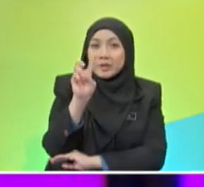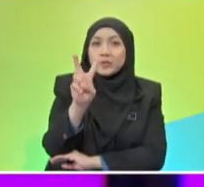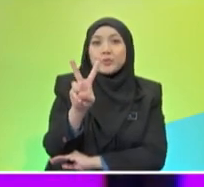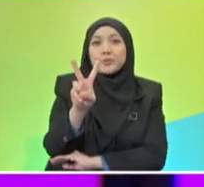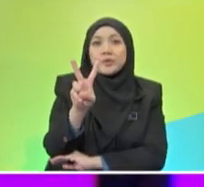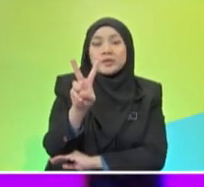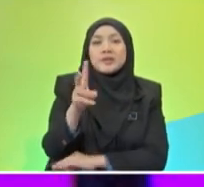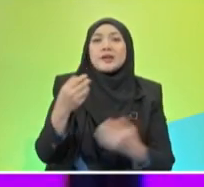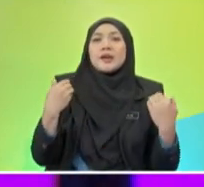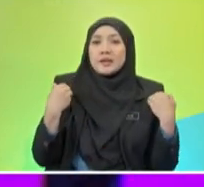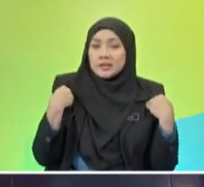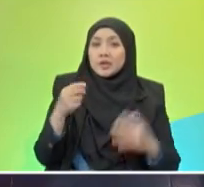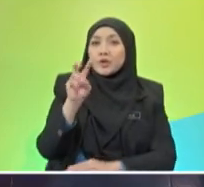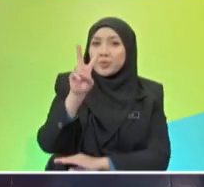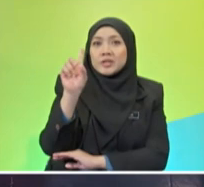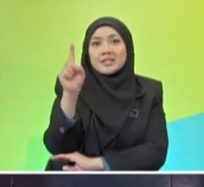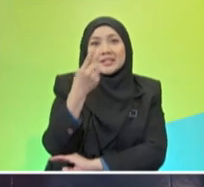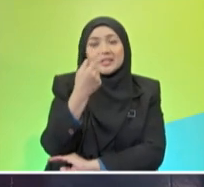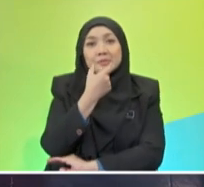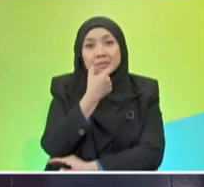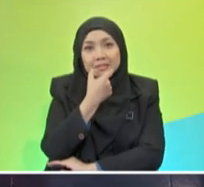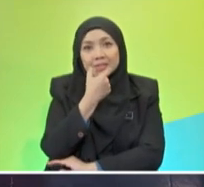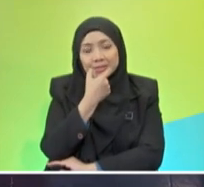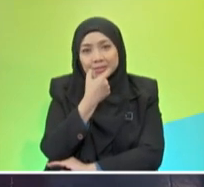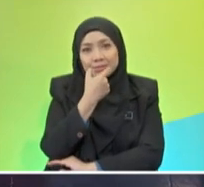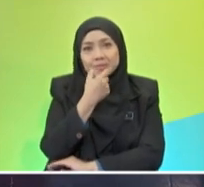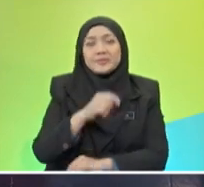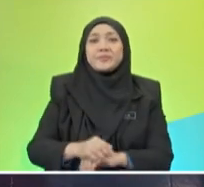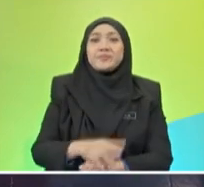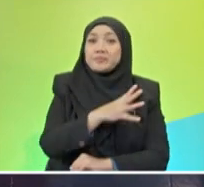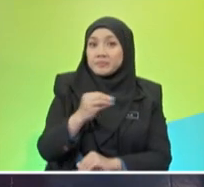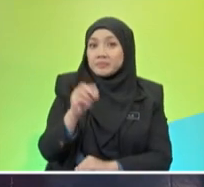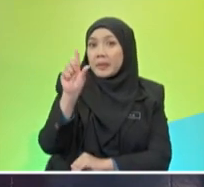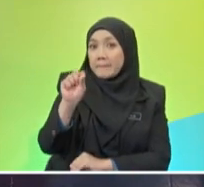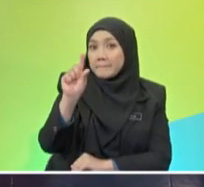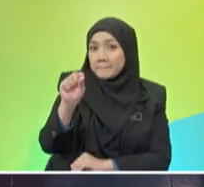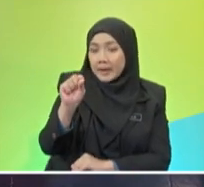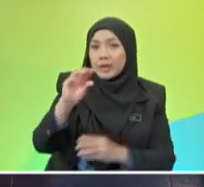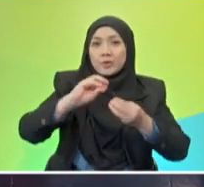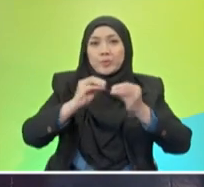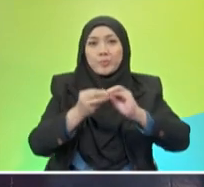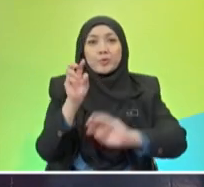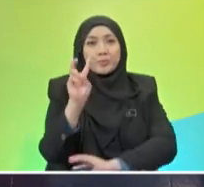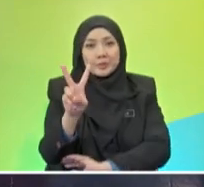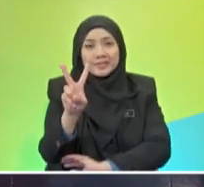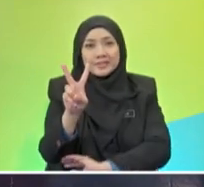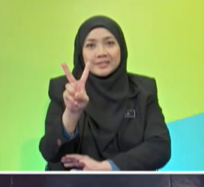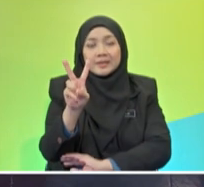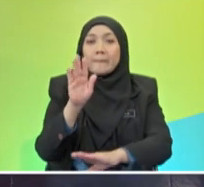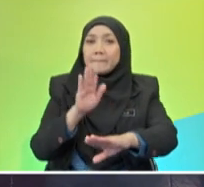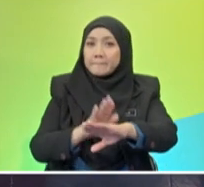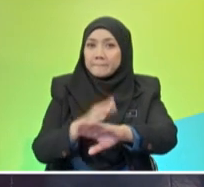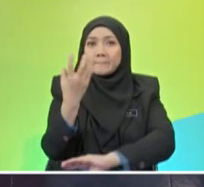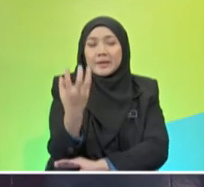dua. Baik. Okey, dua di sini. Betul ya? Nombor dua.